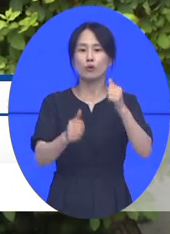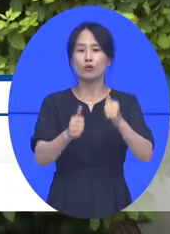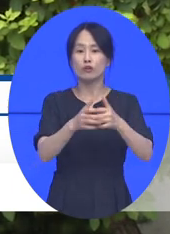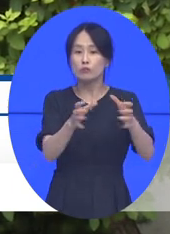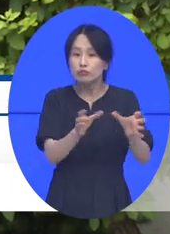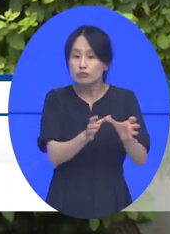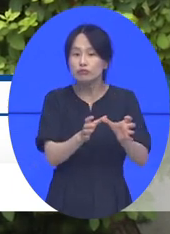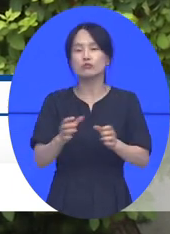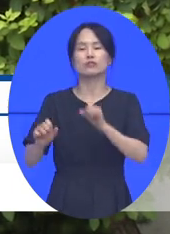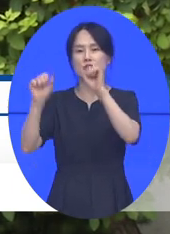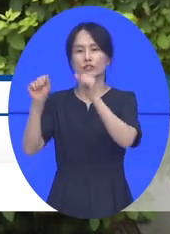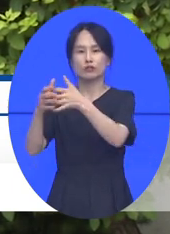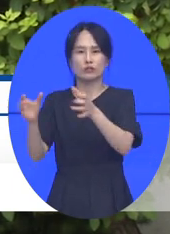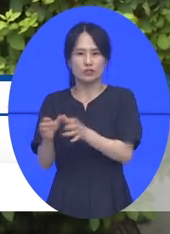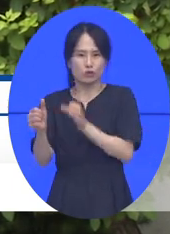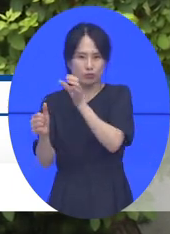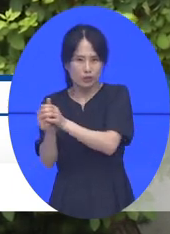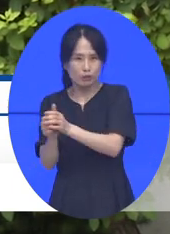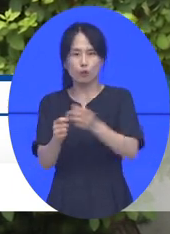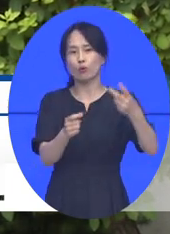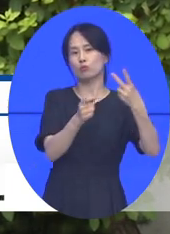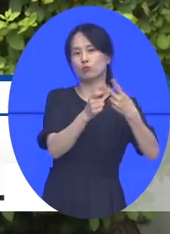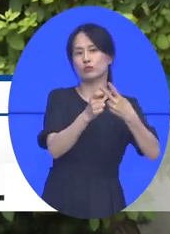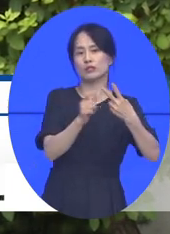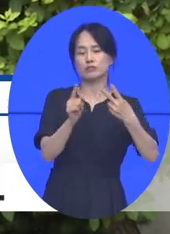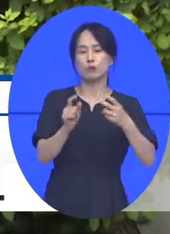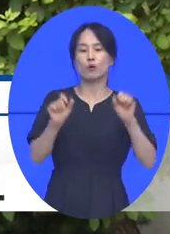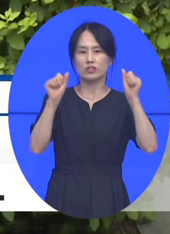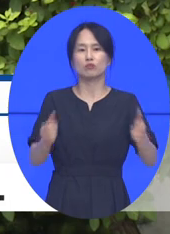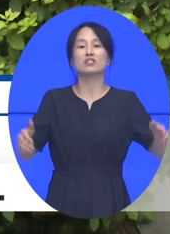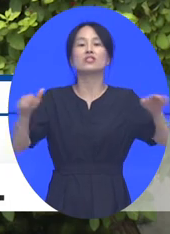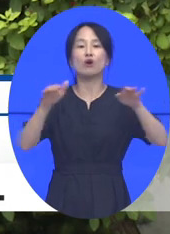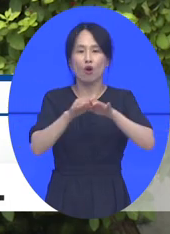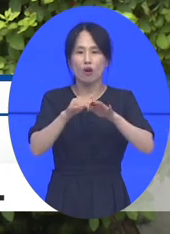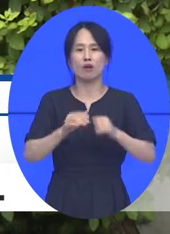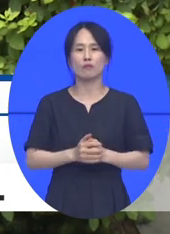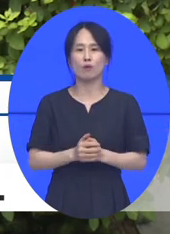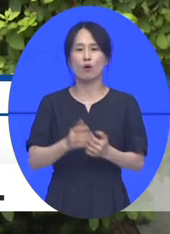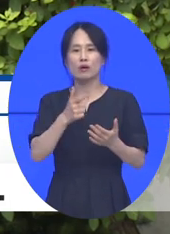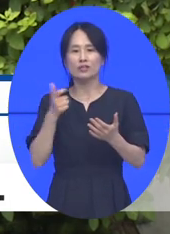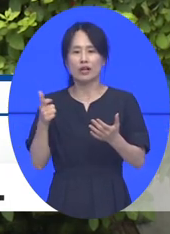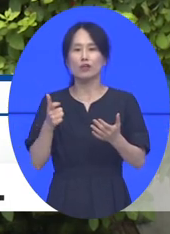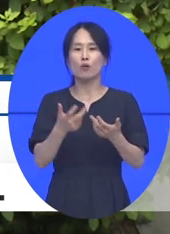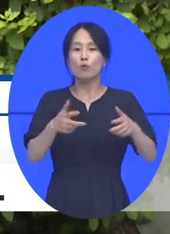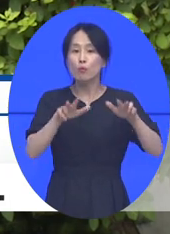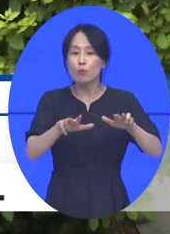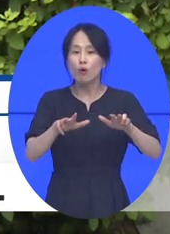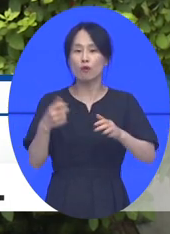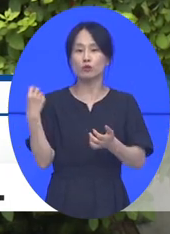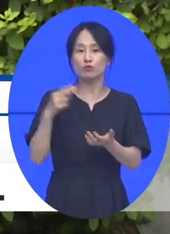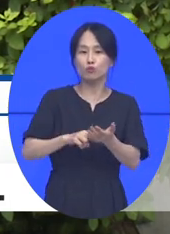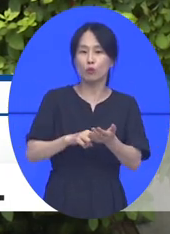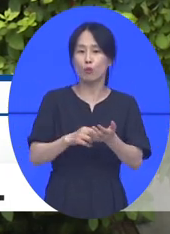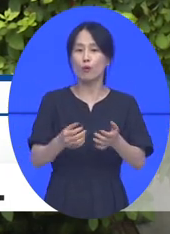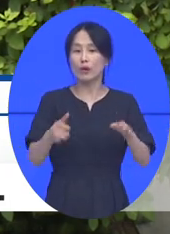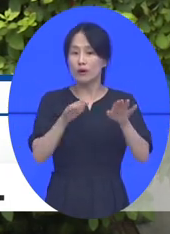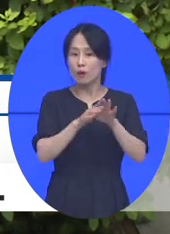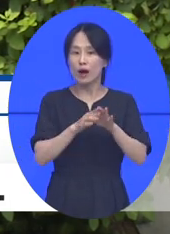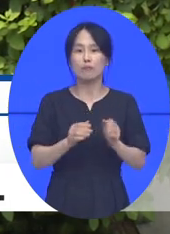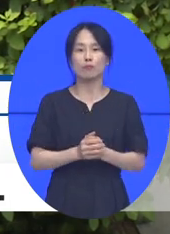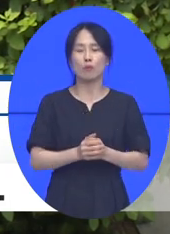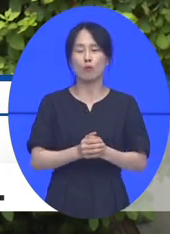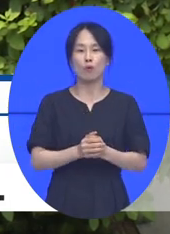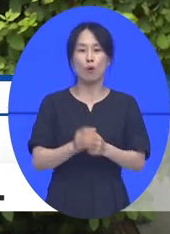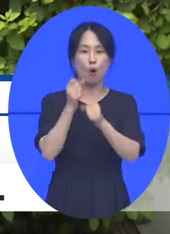번째는 도립 체육시설입니다. 아시는 것처럼 체육회관도 있고 우리 사격 테마파크, 유도회관, 검도회관